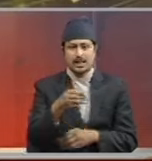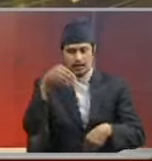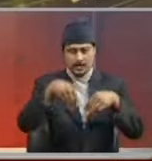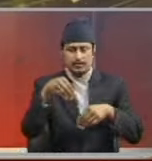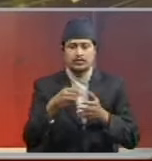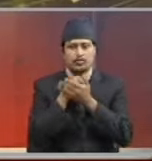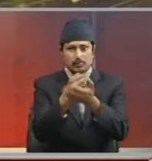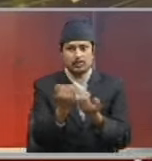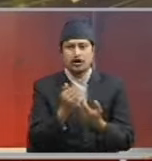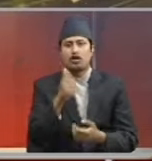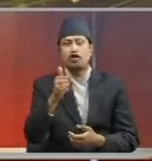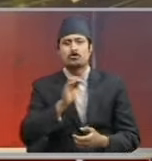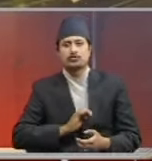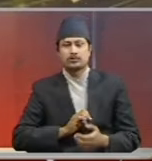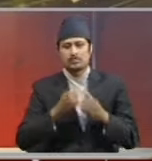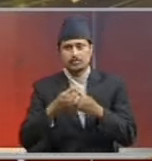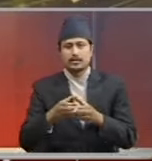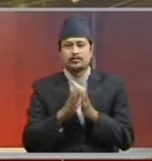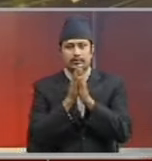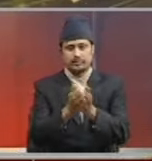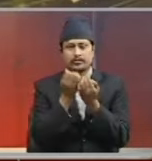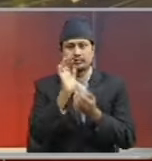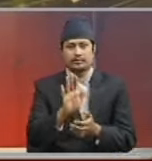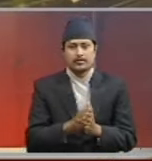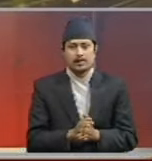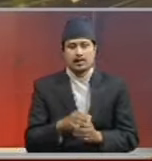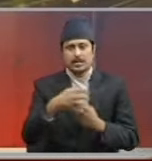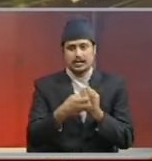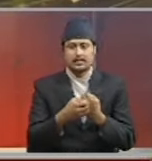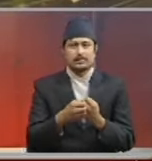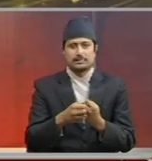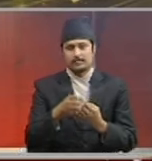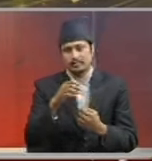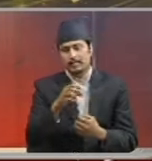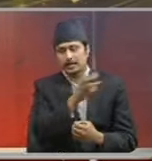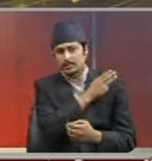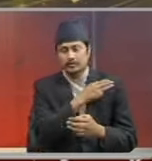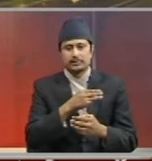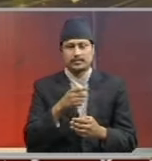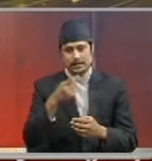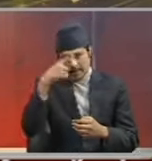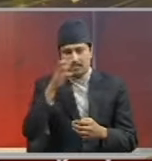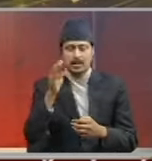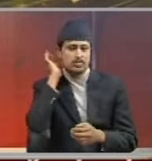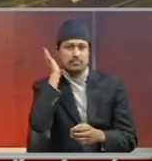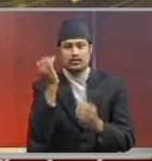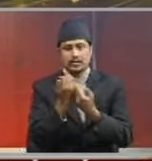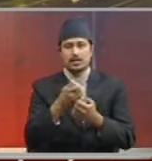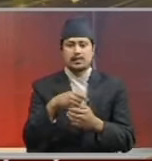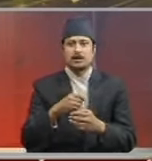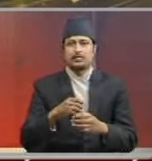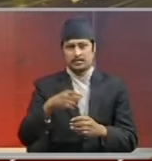निर्वाचनमा सघाउन असन्तुष्ट पक्षलाई आग्रह गरेका छन्। देशवासीका नाममा सम्बोधन गर्दै प्रधानमन्त्री दाहालले